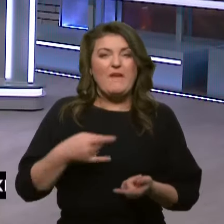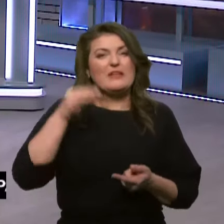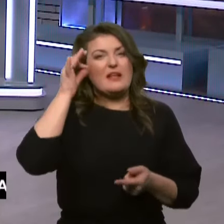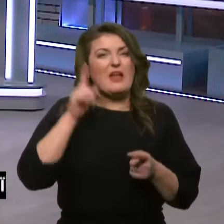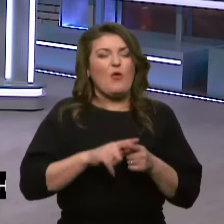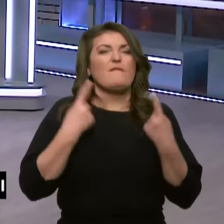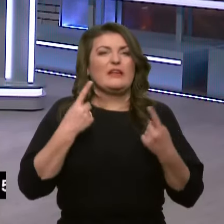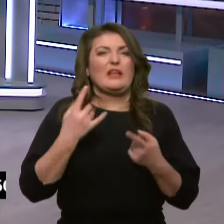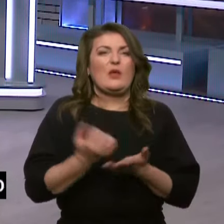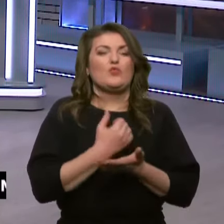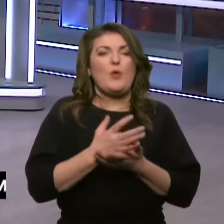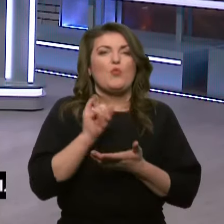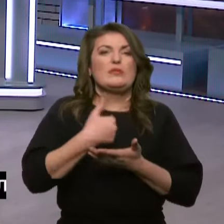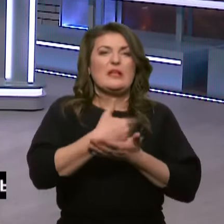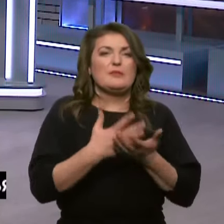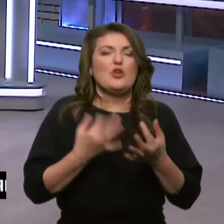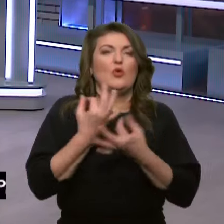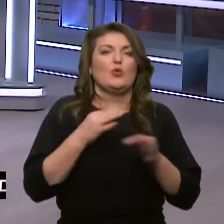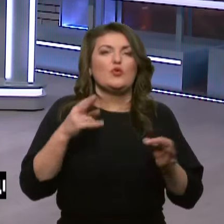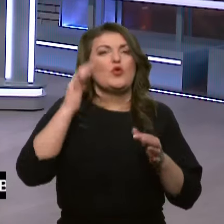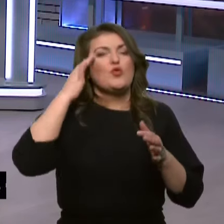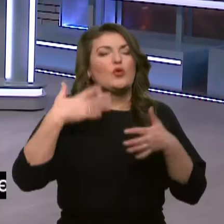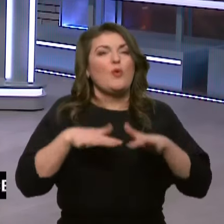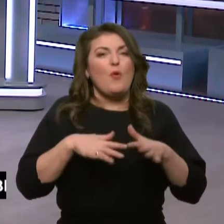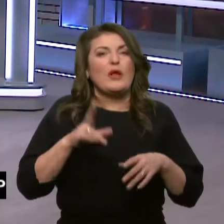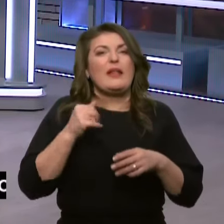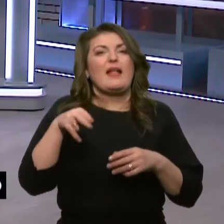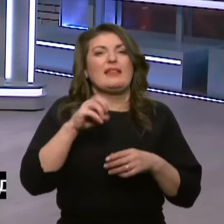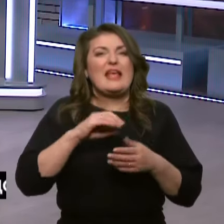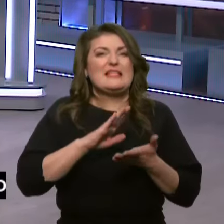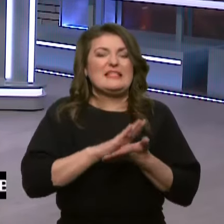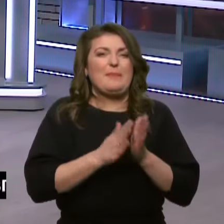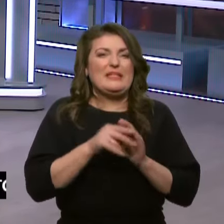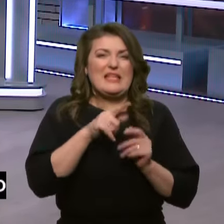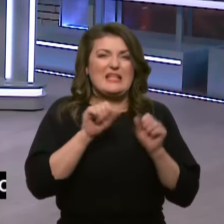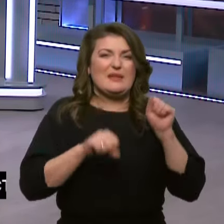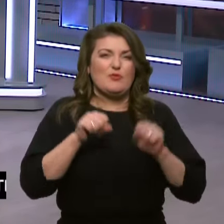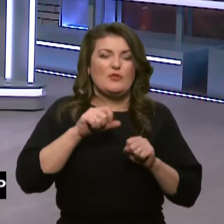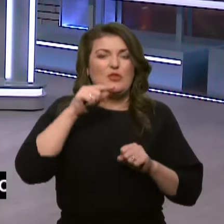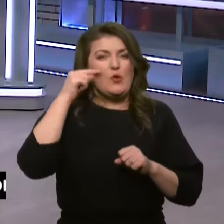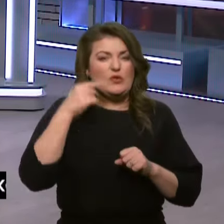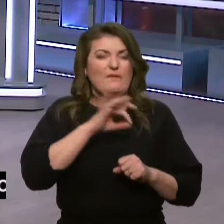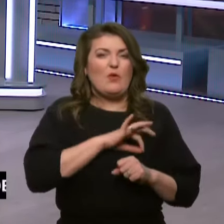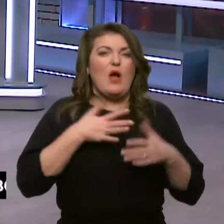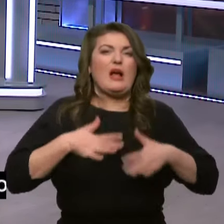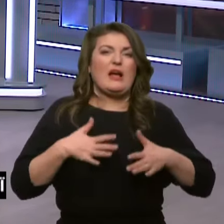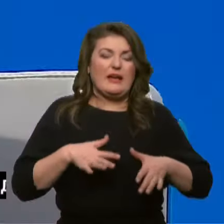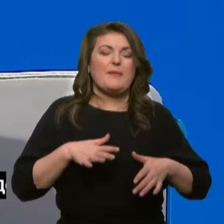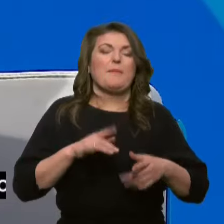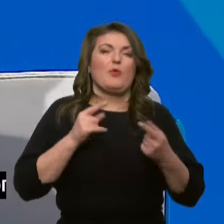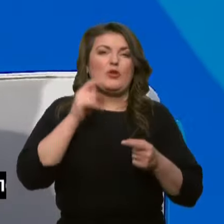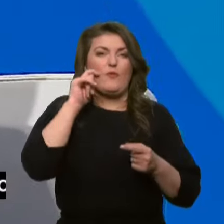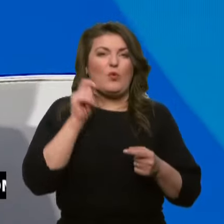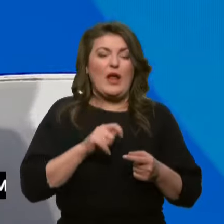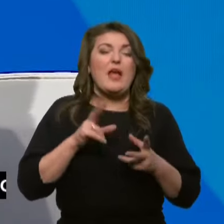видатний успіх, це цитата, у забезпеченні доступу до Чорного моря та дестабілізацію можливості Росії використовувати Крим проти України. Як